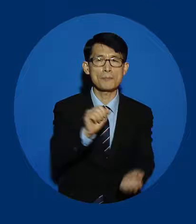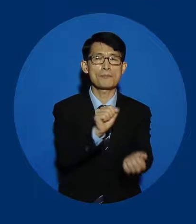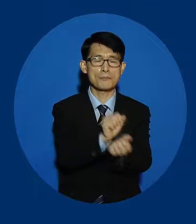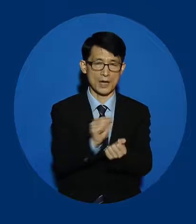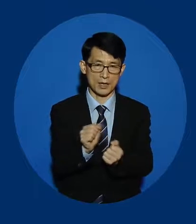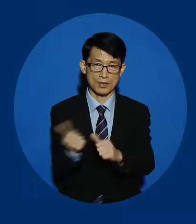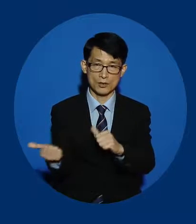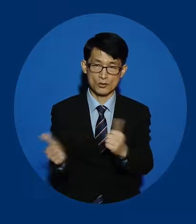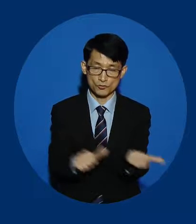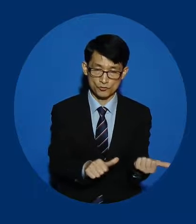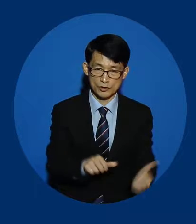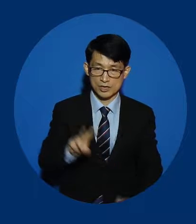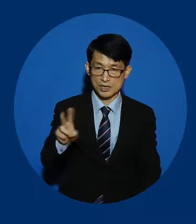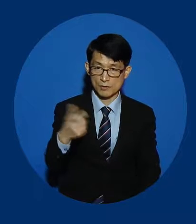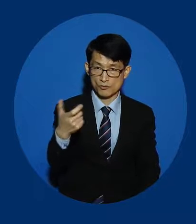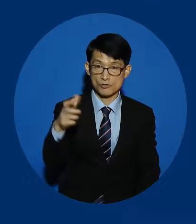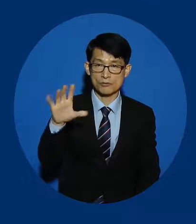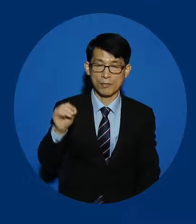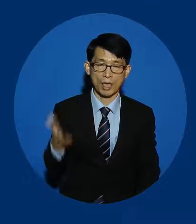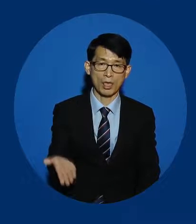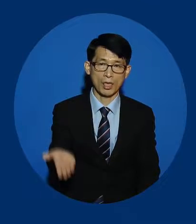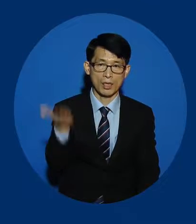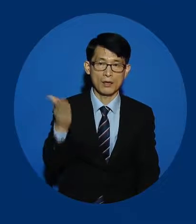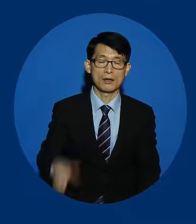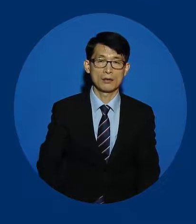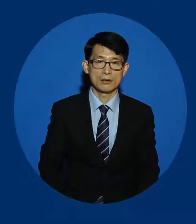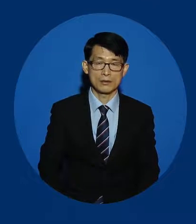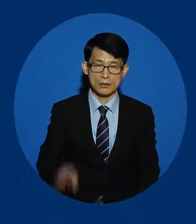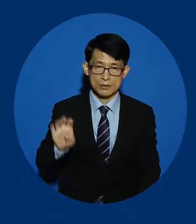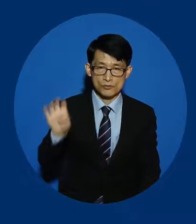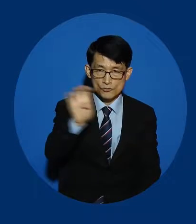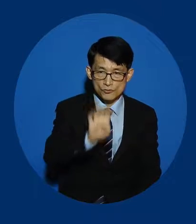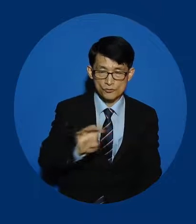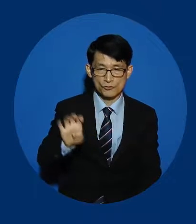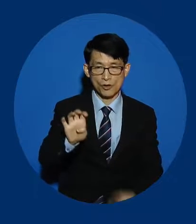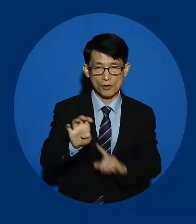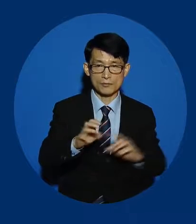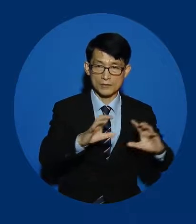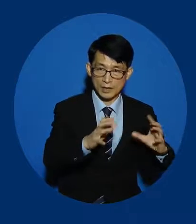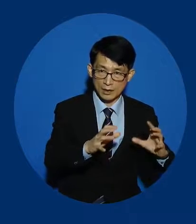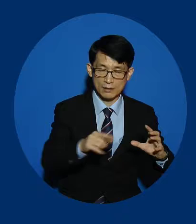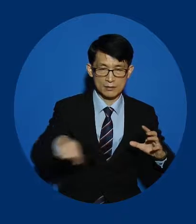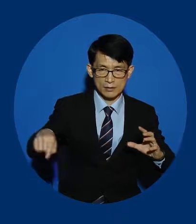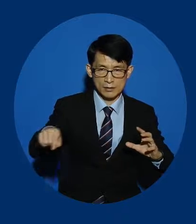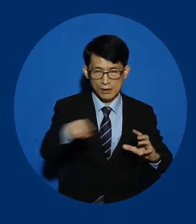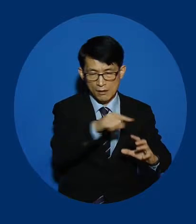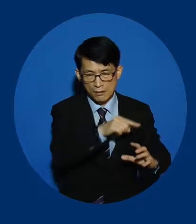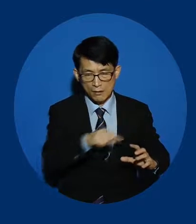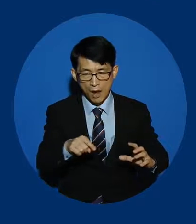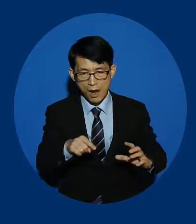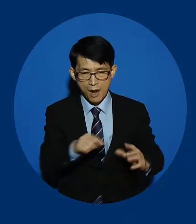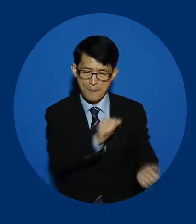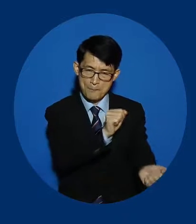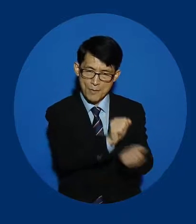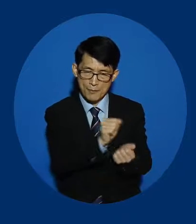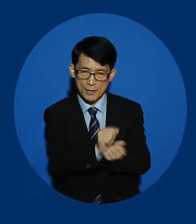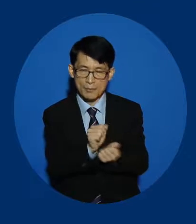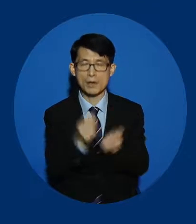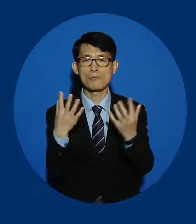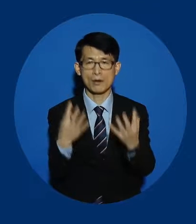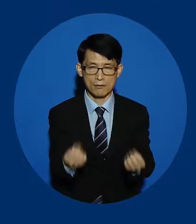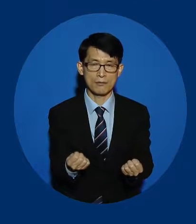그 사망자도 260만 명이 넘었고, 유럽이라든가 북미 쪽을 중심으로 굉장히 많은 그 확진자와 감염자가